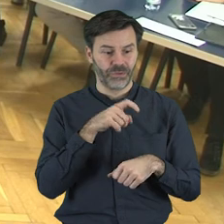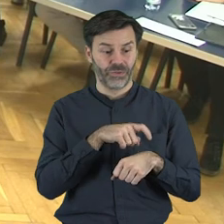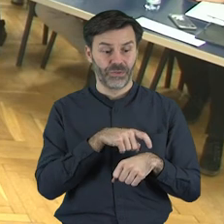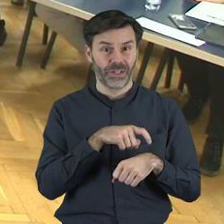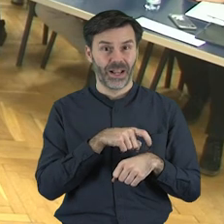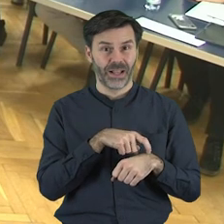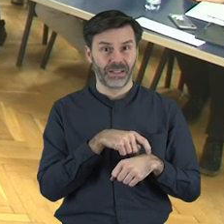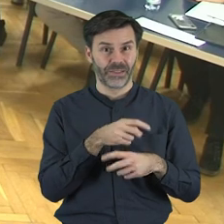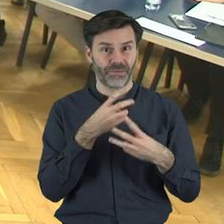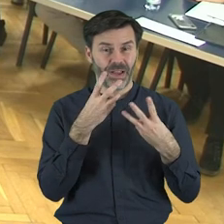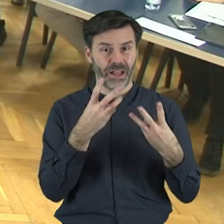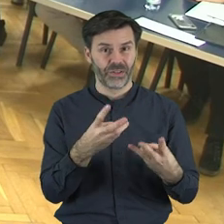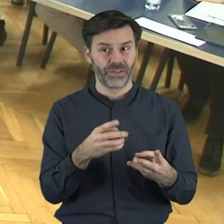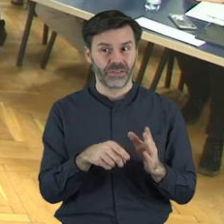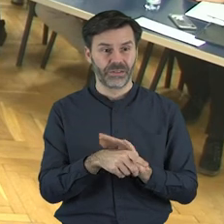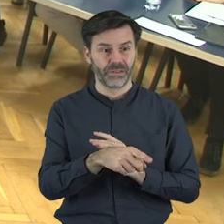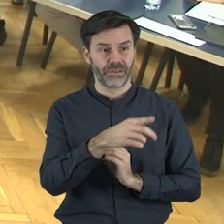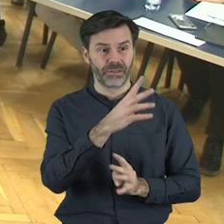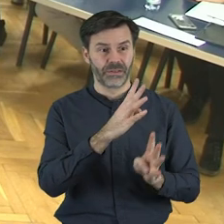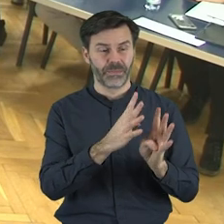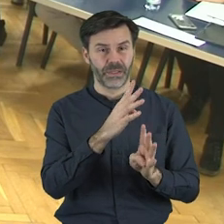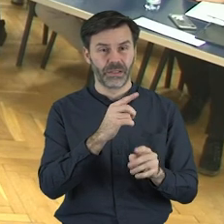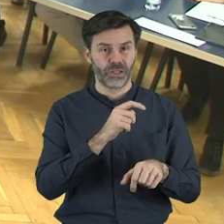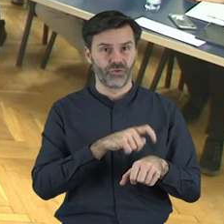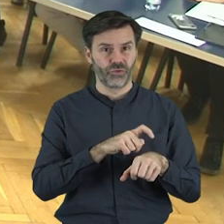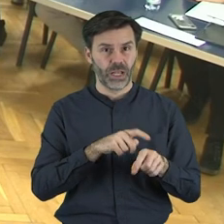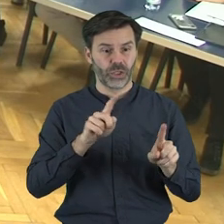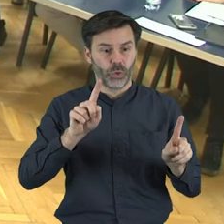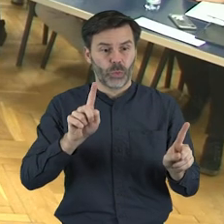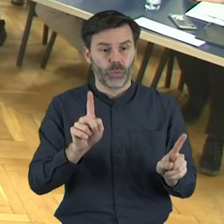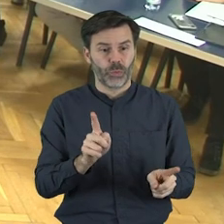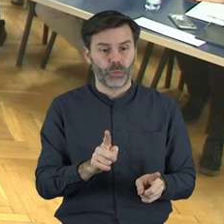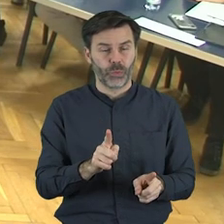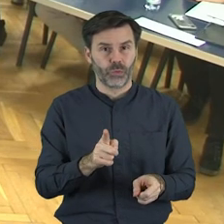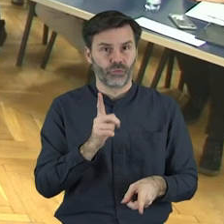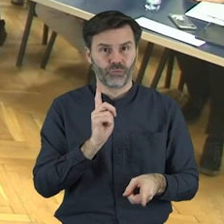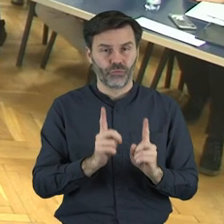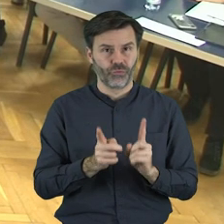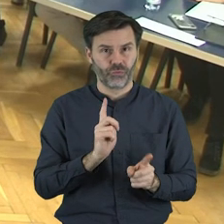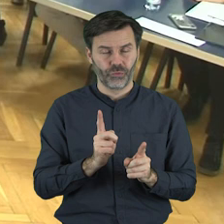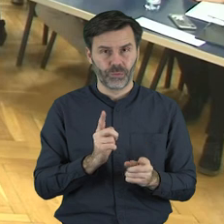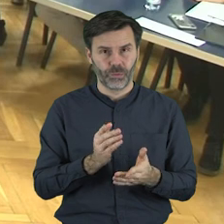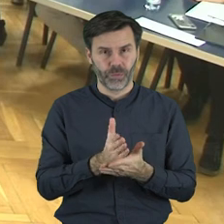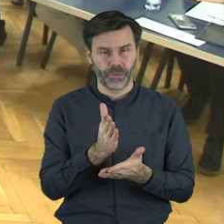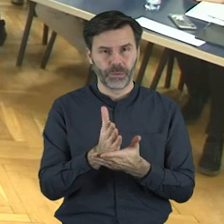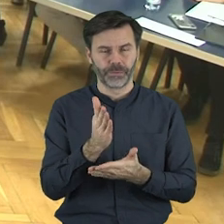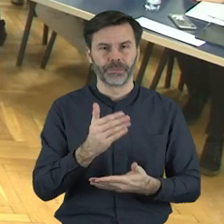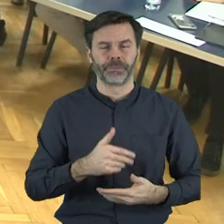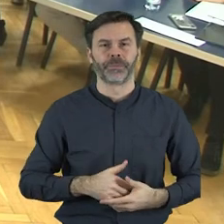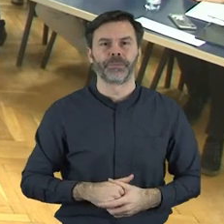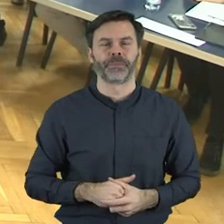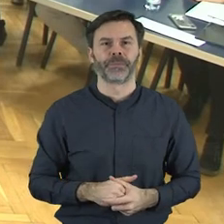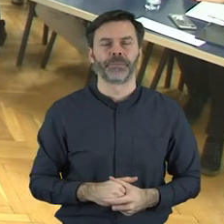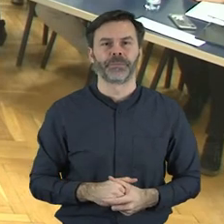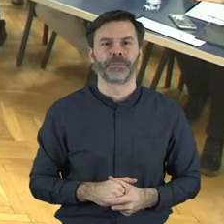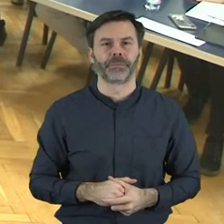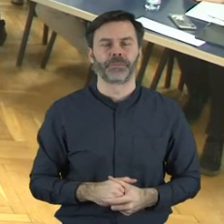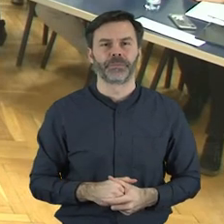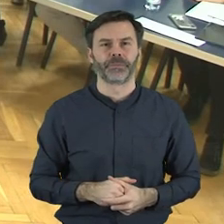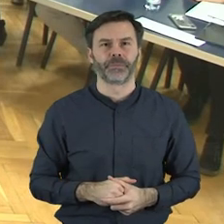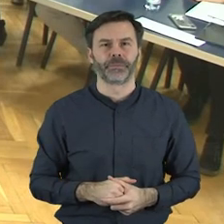skracałby do minimum. I wreszcie ostatnie